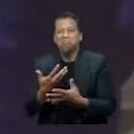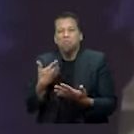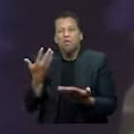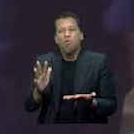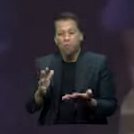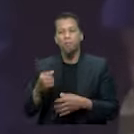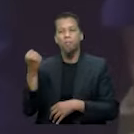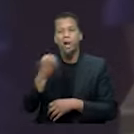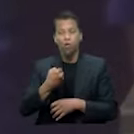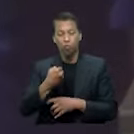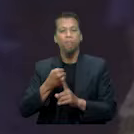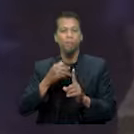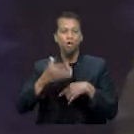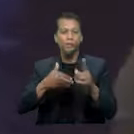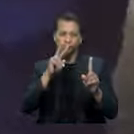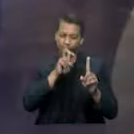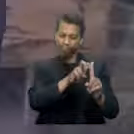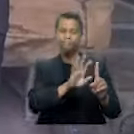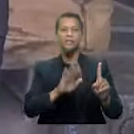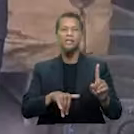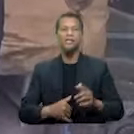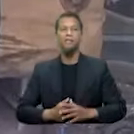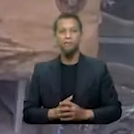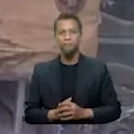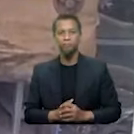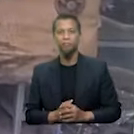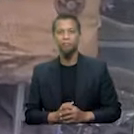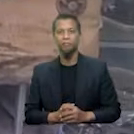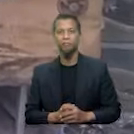Dari Padang, Sumatera Barat, Budi Sunandar, iNews melaporkan.